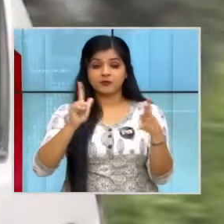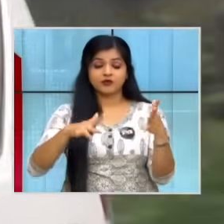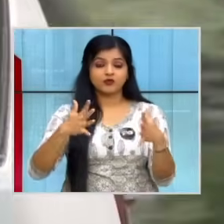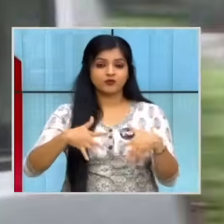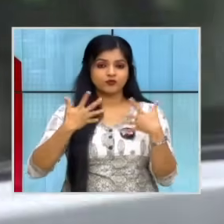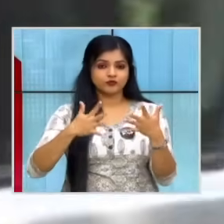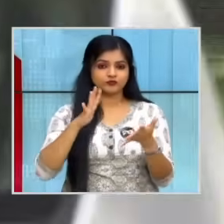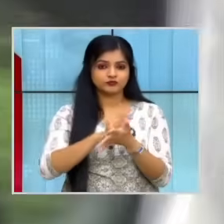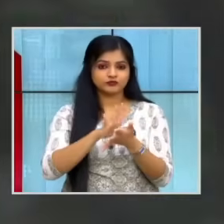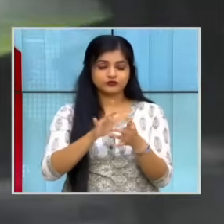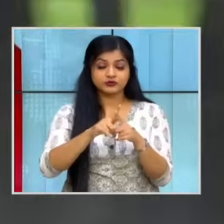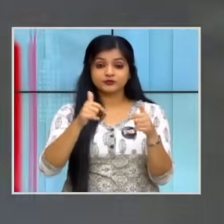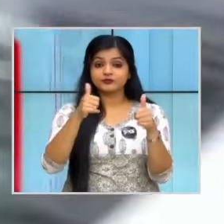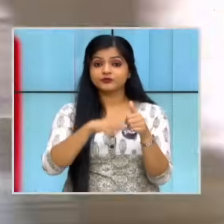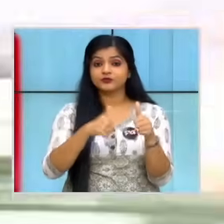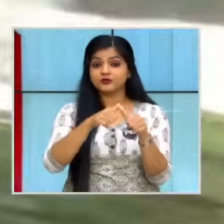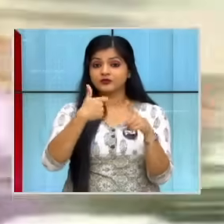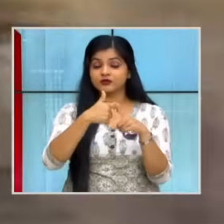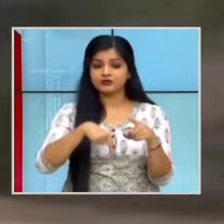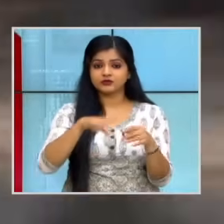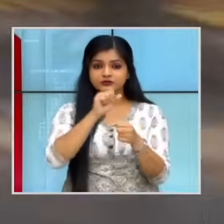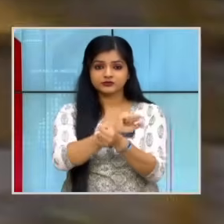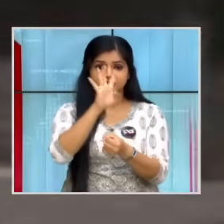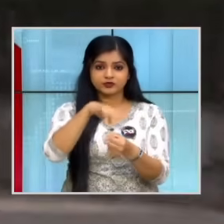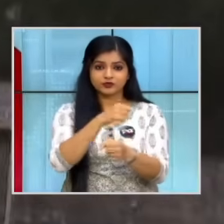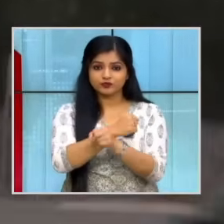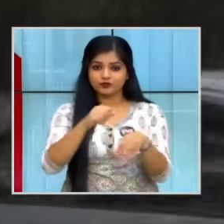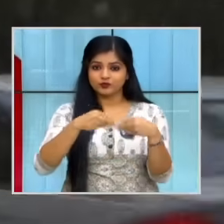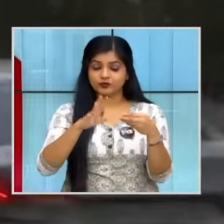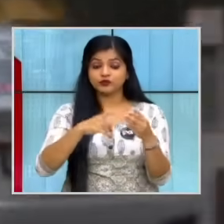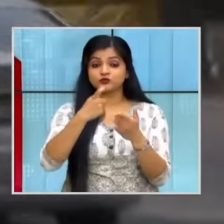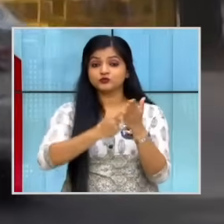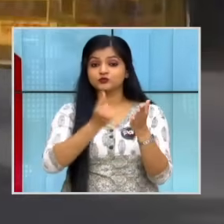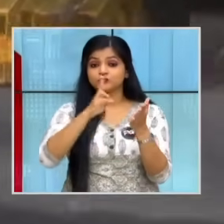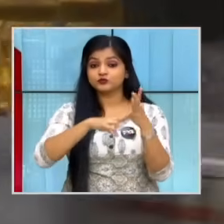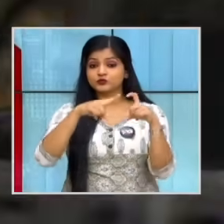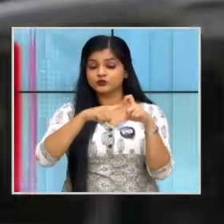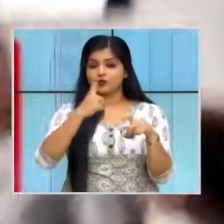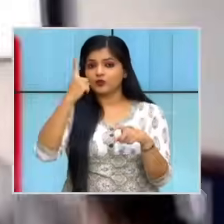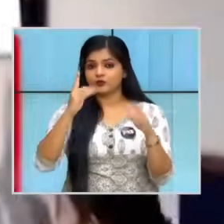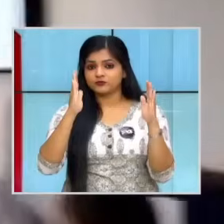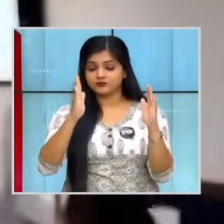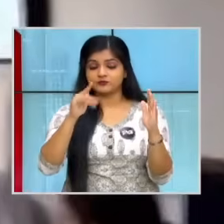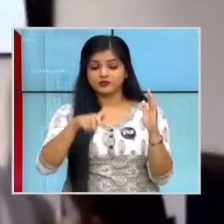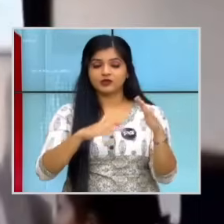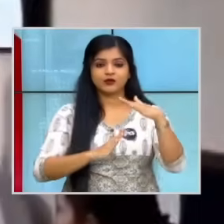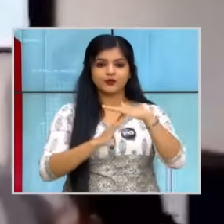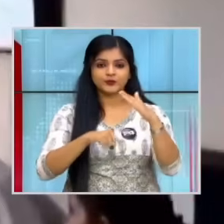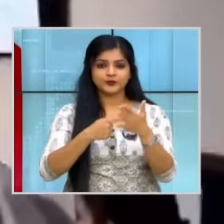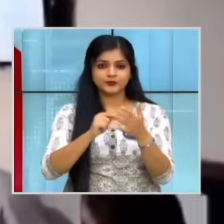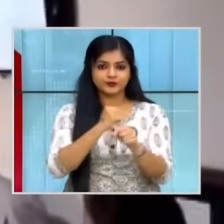ആഘോഷമാക്കി അരവിന്ദ് കെജ്രിവാളിന്റെ ഈ ഒരു ജയിൽ മോചനം അത് മാറ്റിയിട്ടുണ്ട്. ജൂൺ 1 വരെയാണ് സുപ്രീം കോടതി ഇടക്കാല